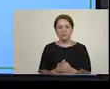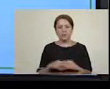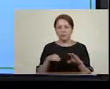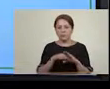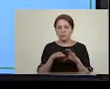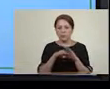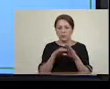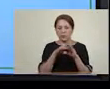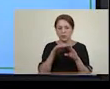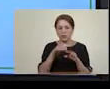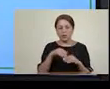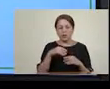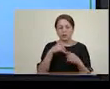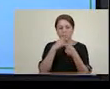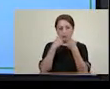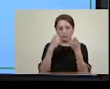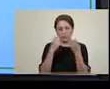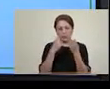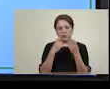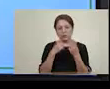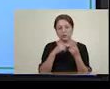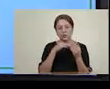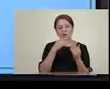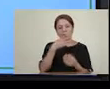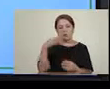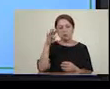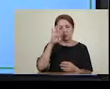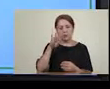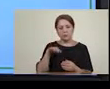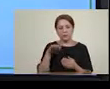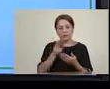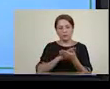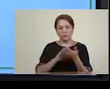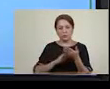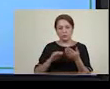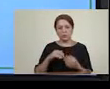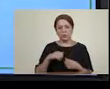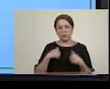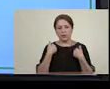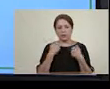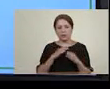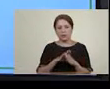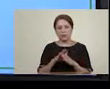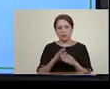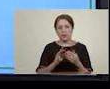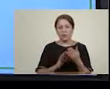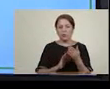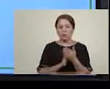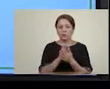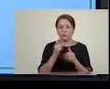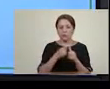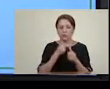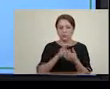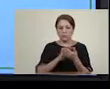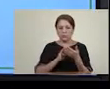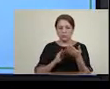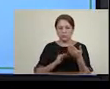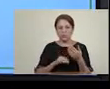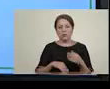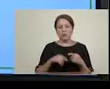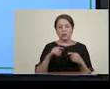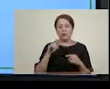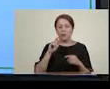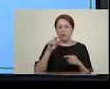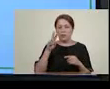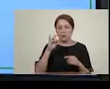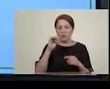To'plagan ma'lumotlaringiz asosida quyidagi jadvalni to'ldirishga harakat qiling. O'simliklarning nomini keltirasiz. Itsigak,